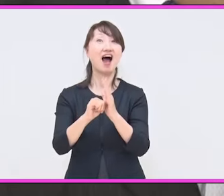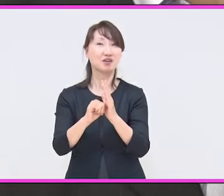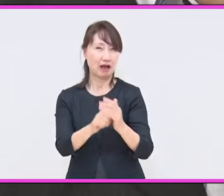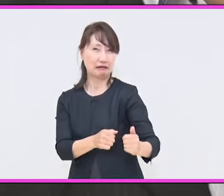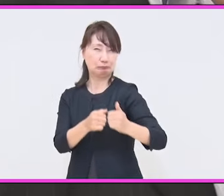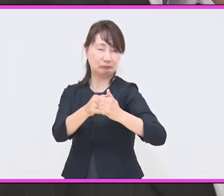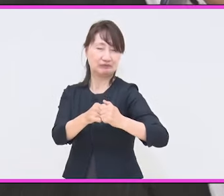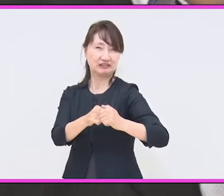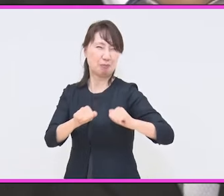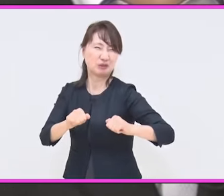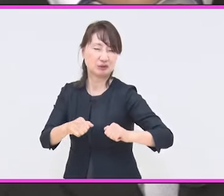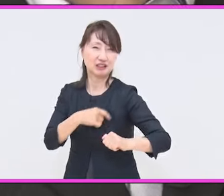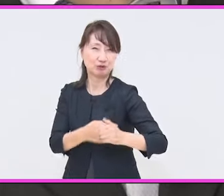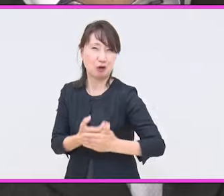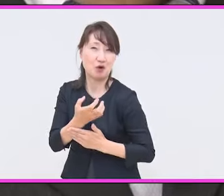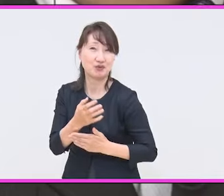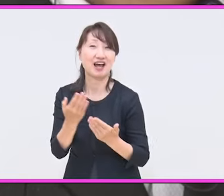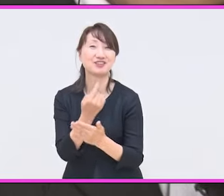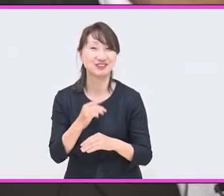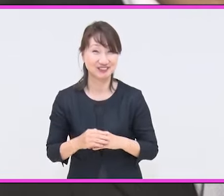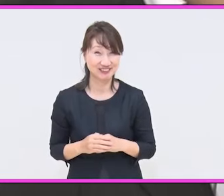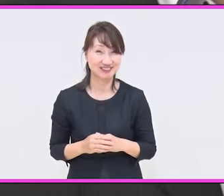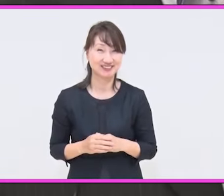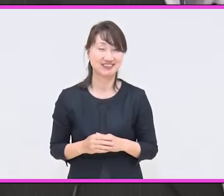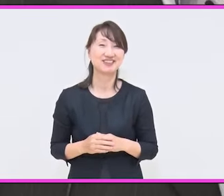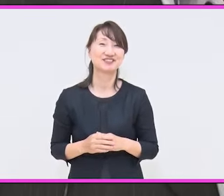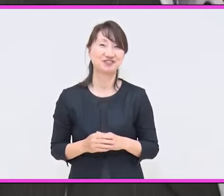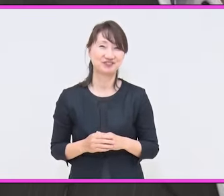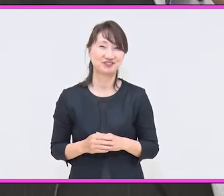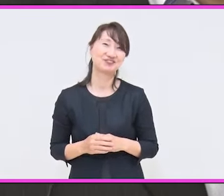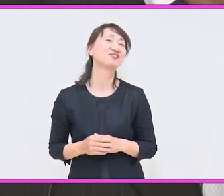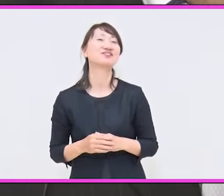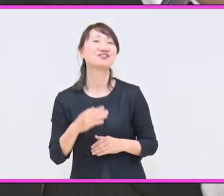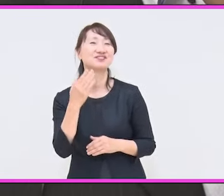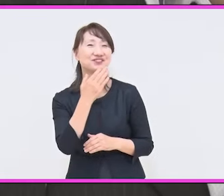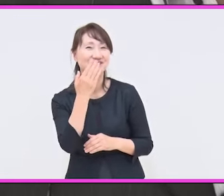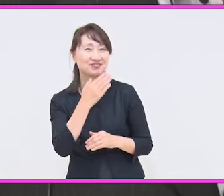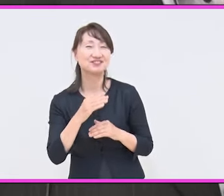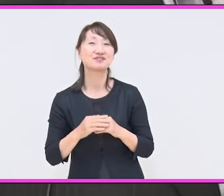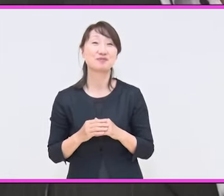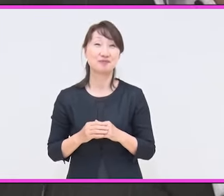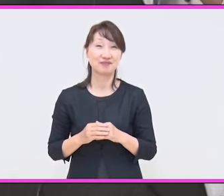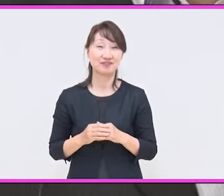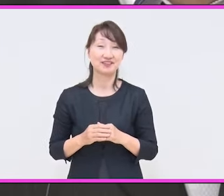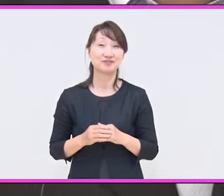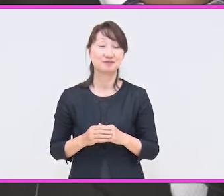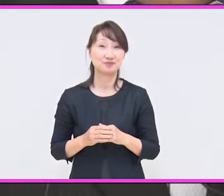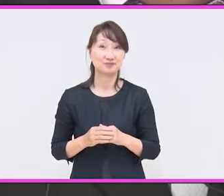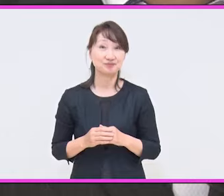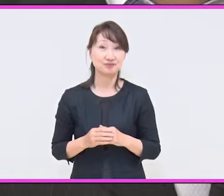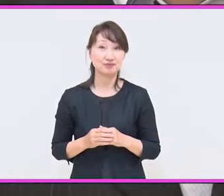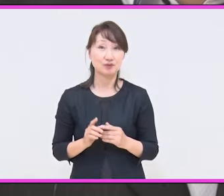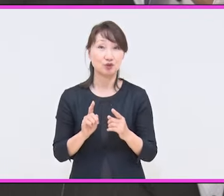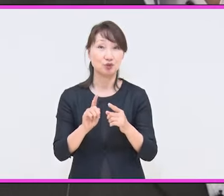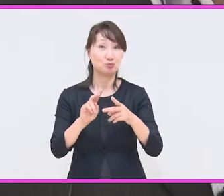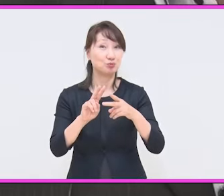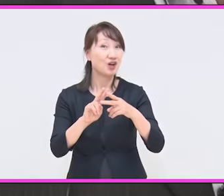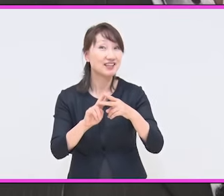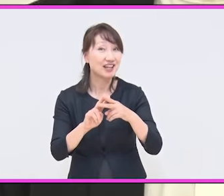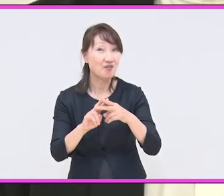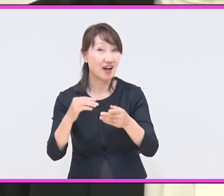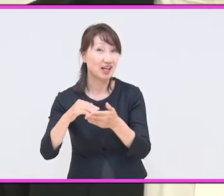に行きたくなる んで燃えてくるんですねやっぱりね、 はい、 強いタックルでね。そうだったんですね。向井さん今のお話とかも